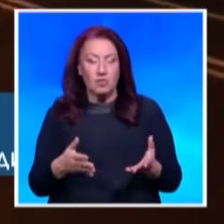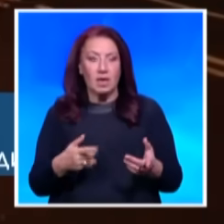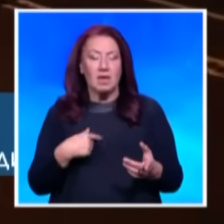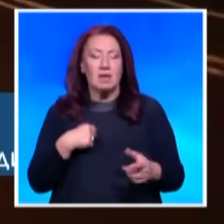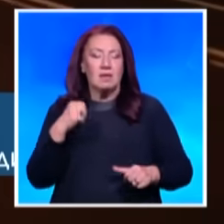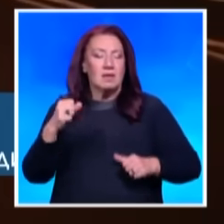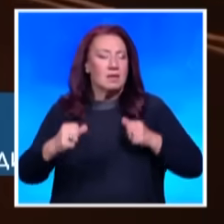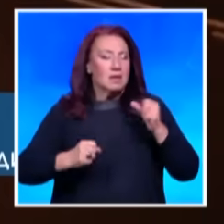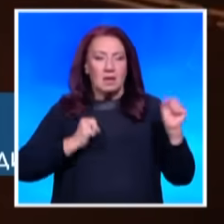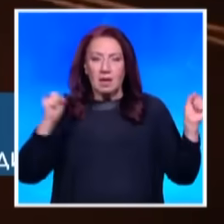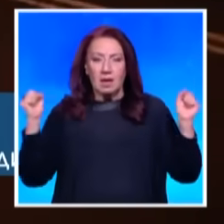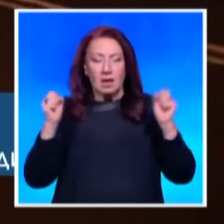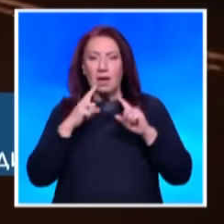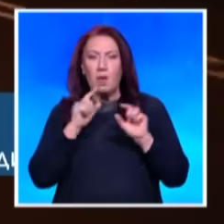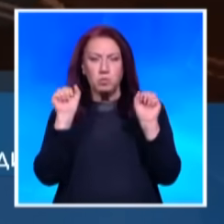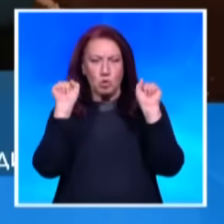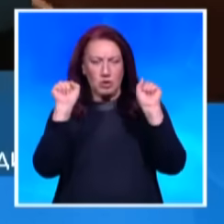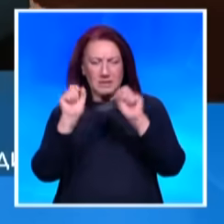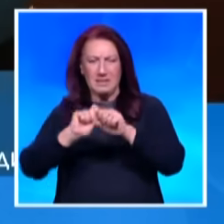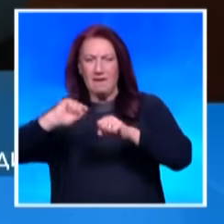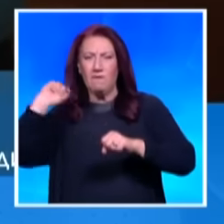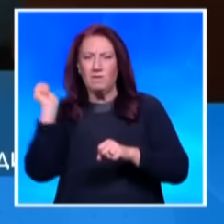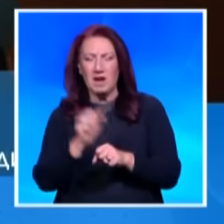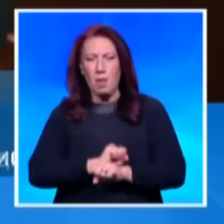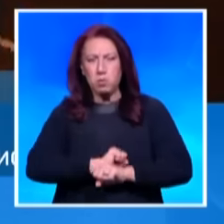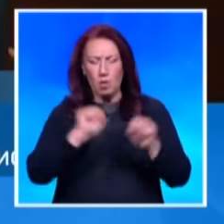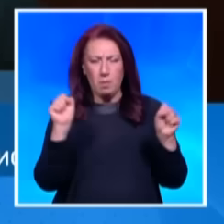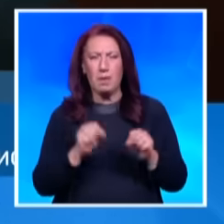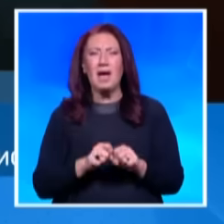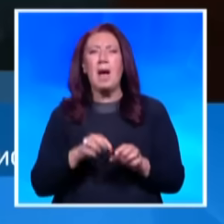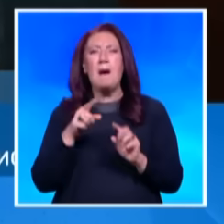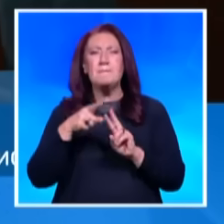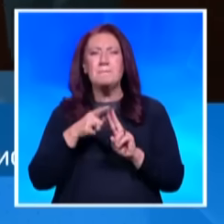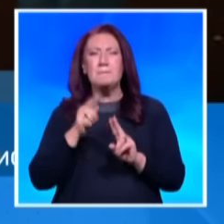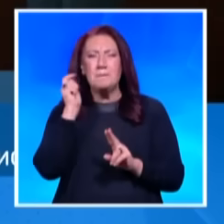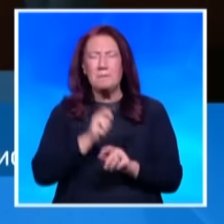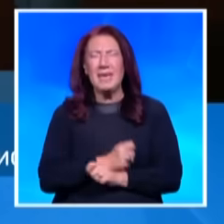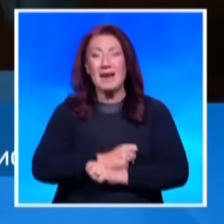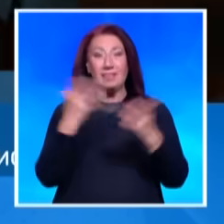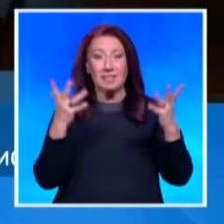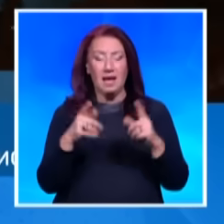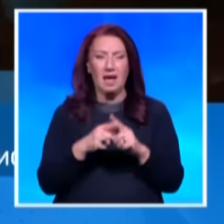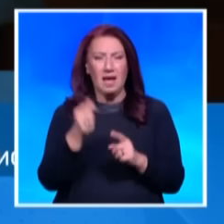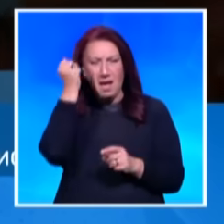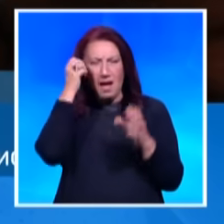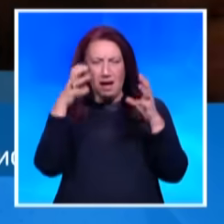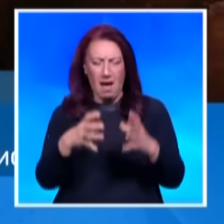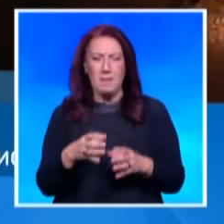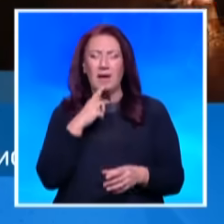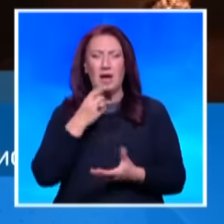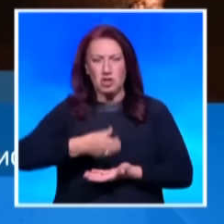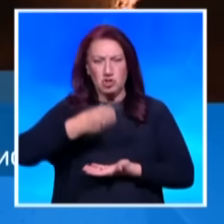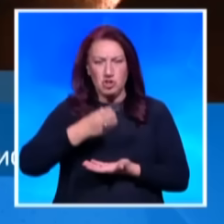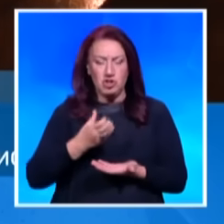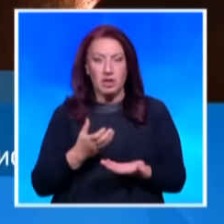от страна на протестиращите започнаха да се хвърлят бомбички, пиратки, камъни, бутилки, всичко налично, с което разполагаха. Това наложи